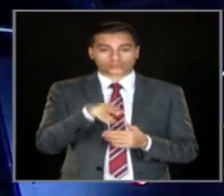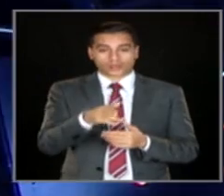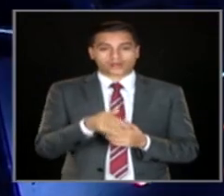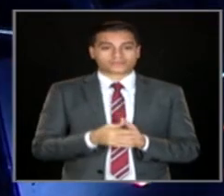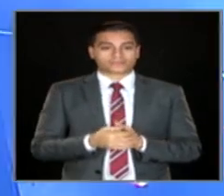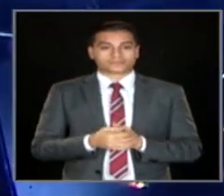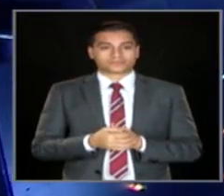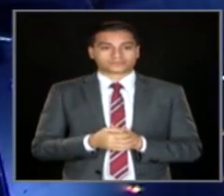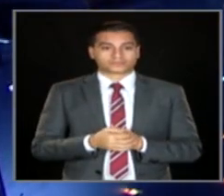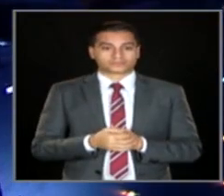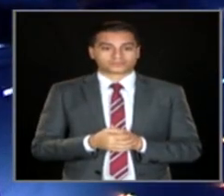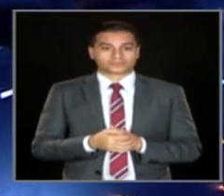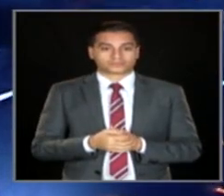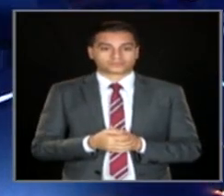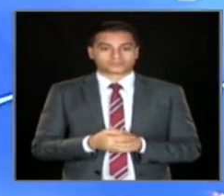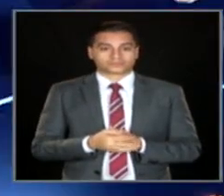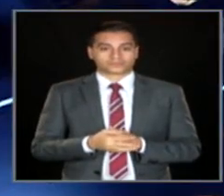هو